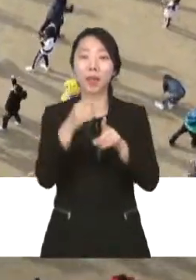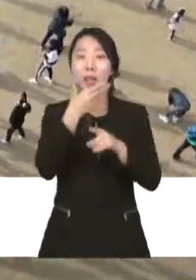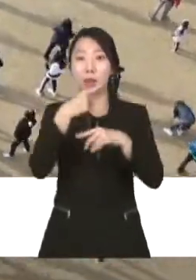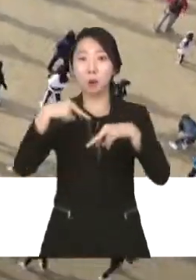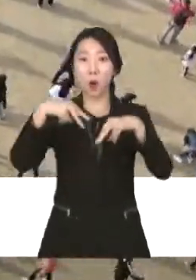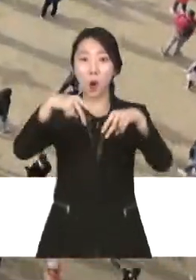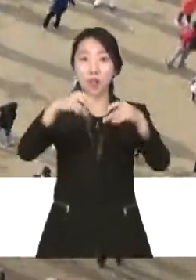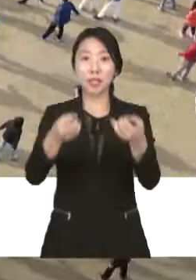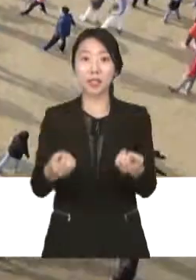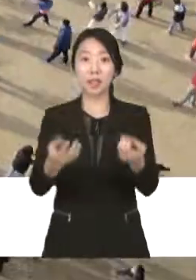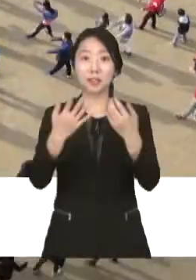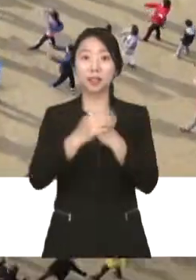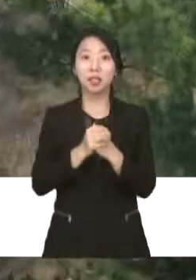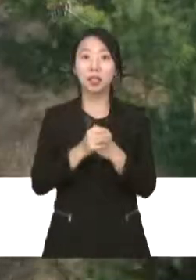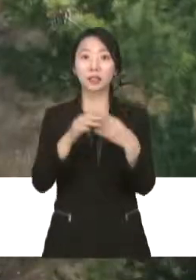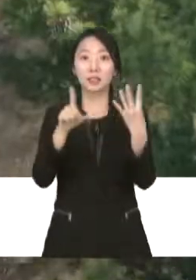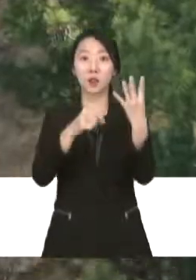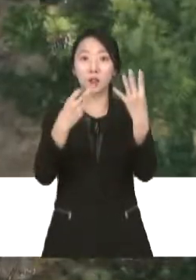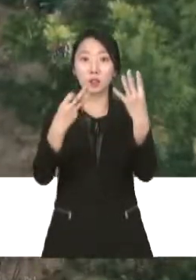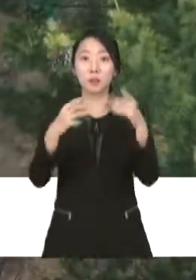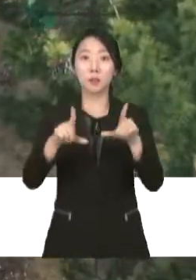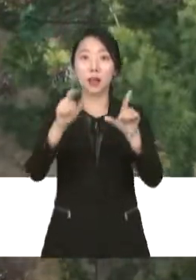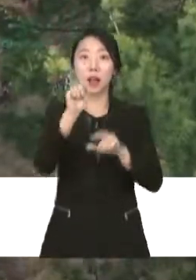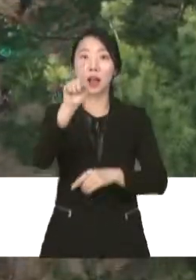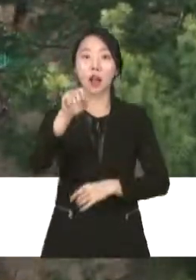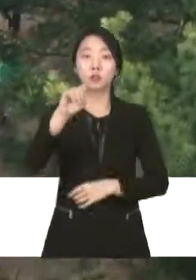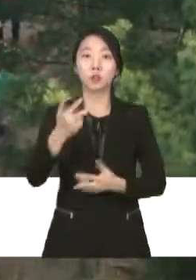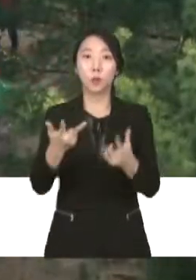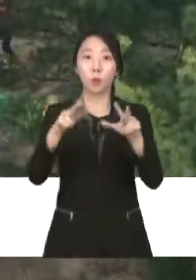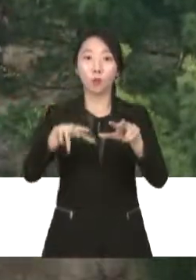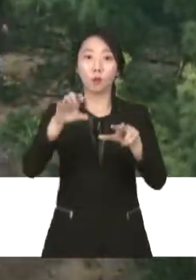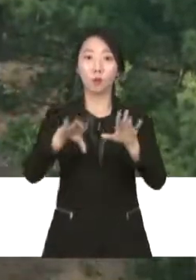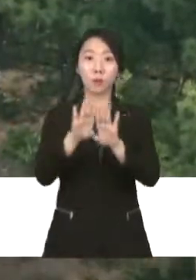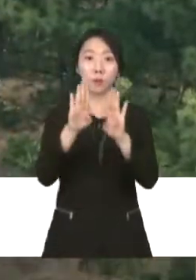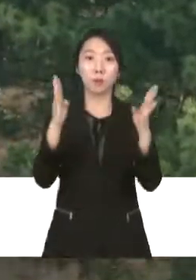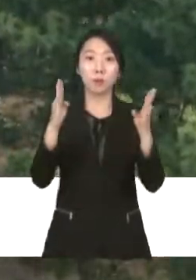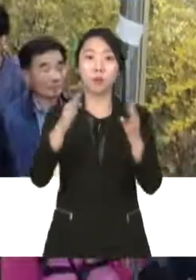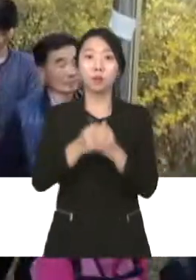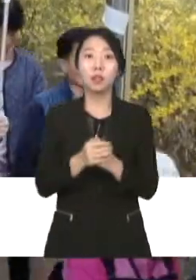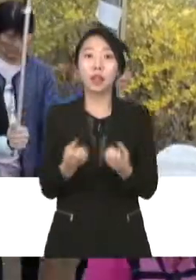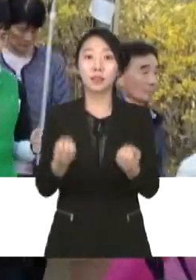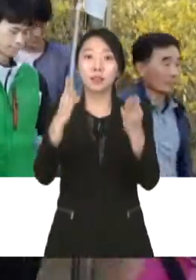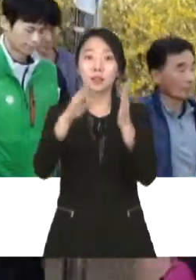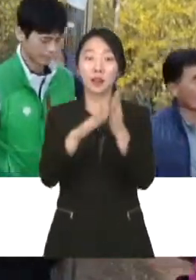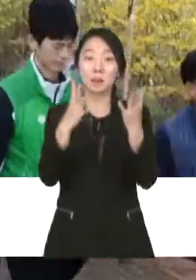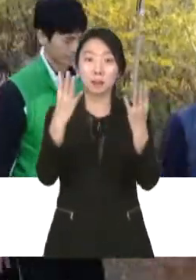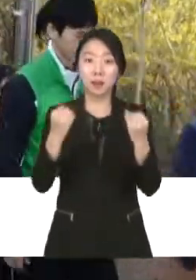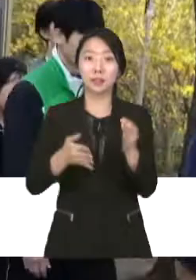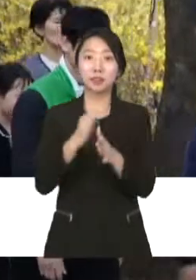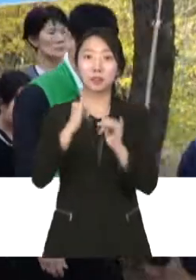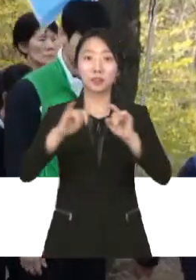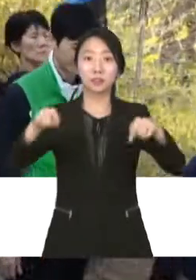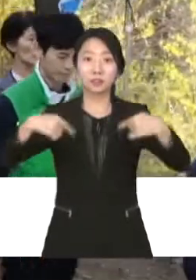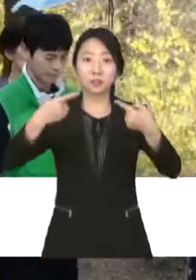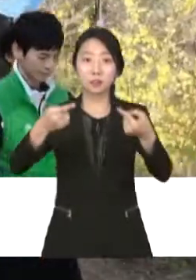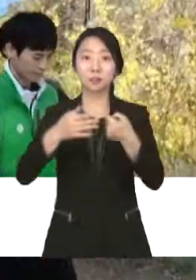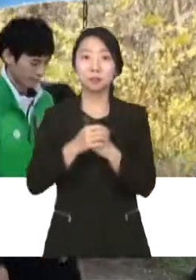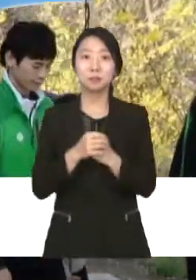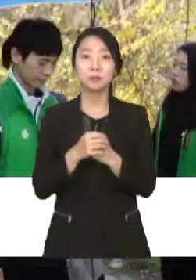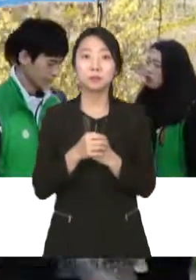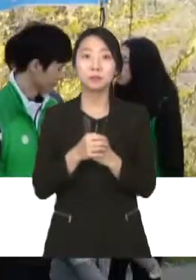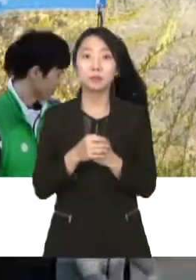함께하는 행복 걷기 대회 가 지난 13일 하군 공원에서 개최됐습니다 이날 잘 화는 많은 시민들이 참가한